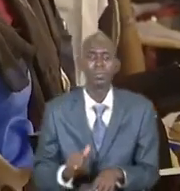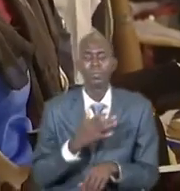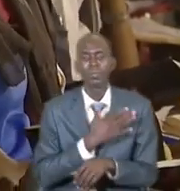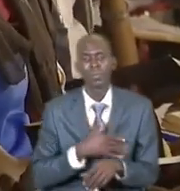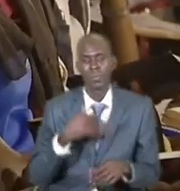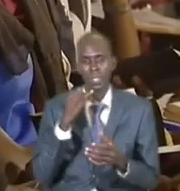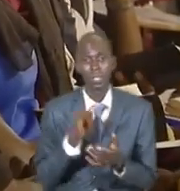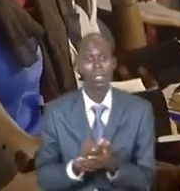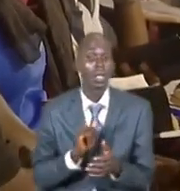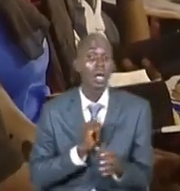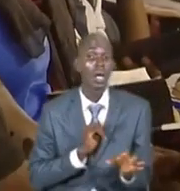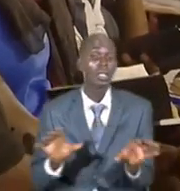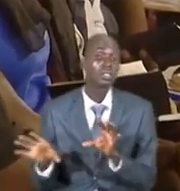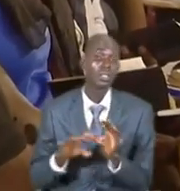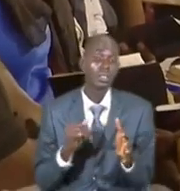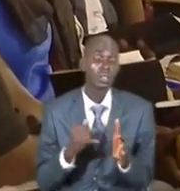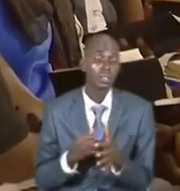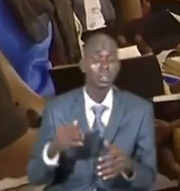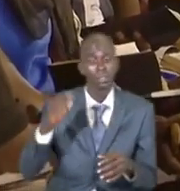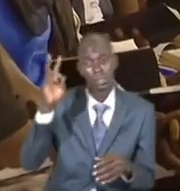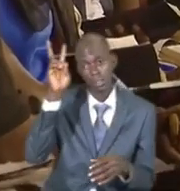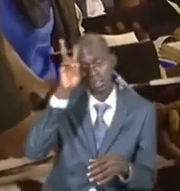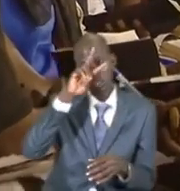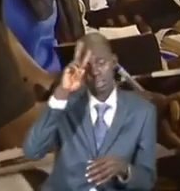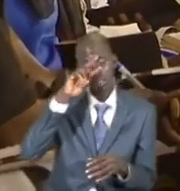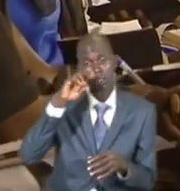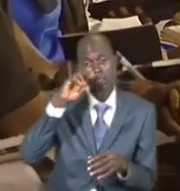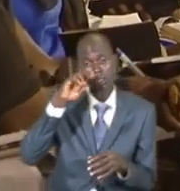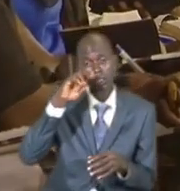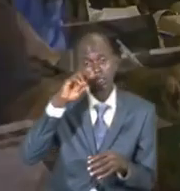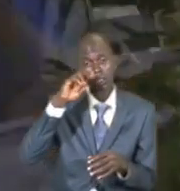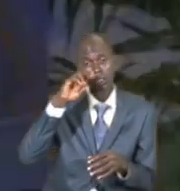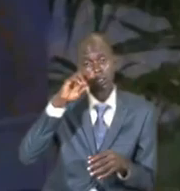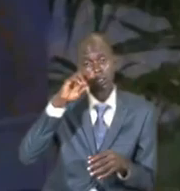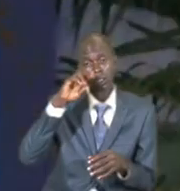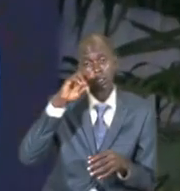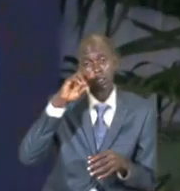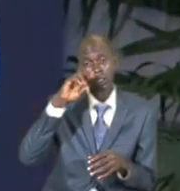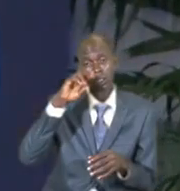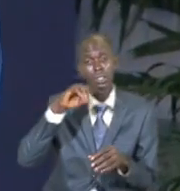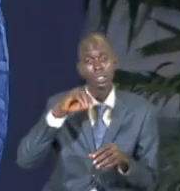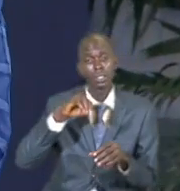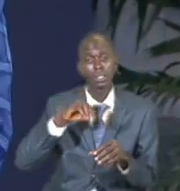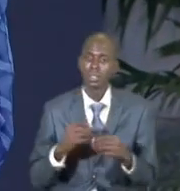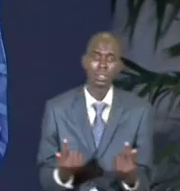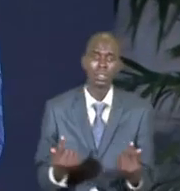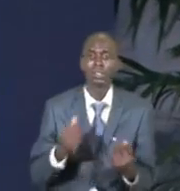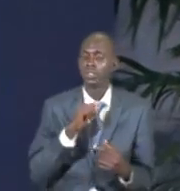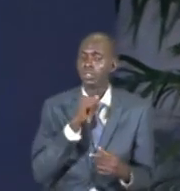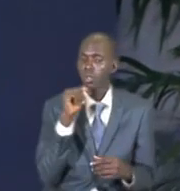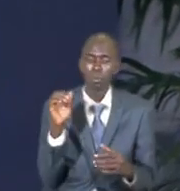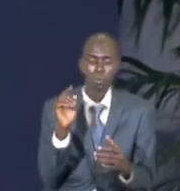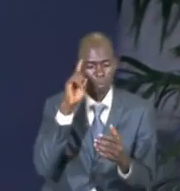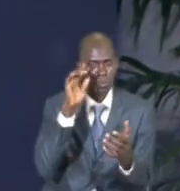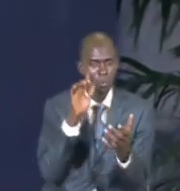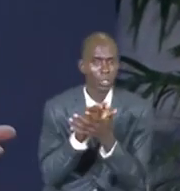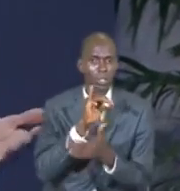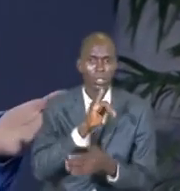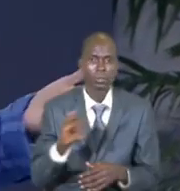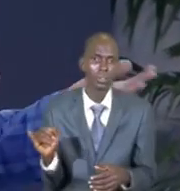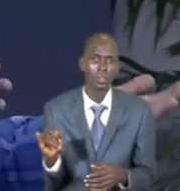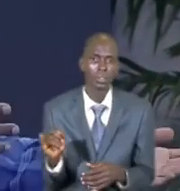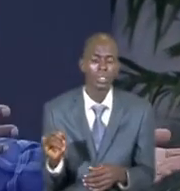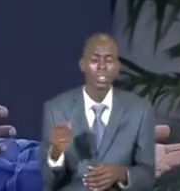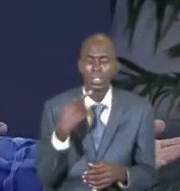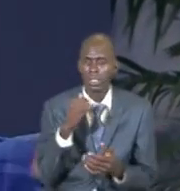ama, n'ekweghị ekwe. Nwoke ahụ bụ Saul onye Tarsus, o chee na ya bụ onye maghị. Ọ sị na aghọtara m ihe niile m